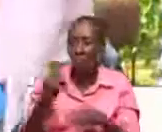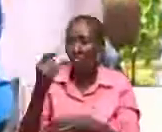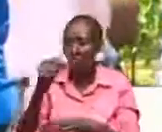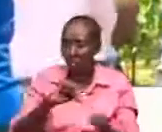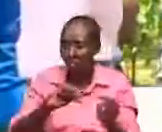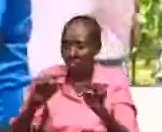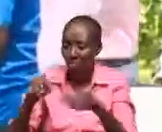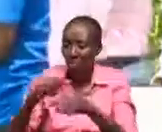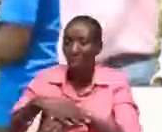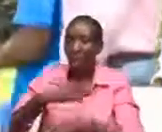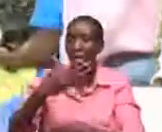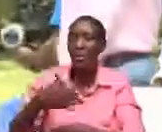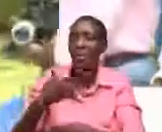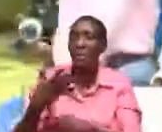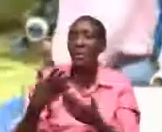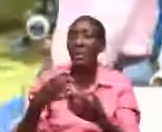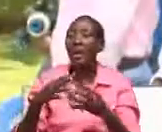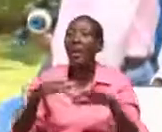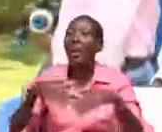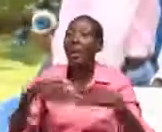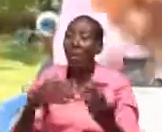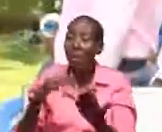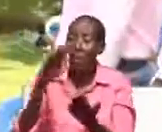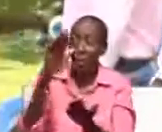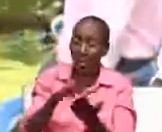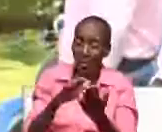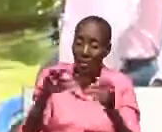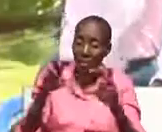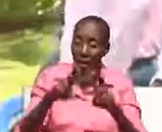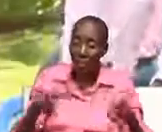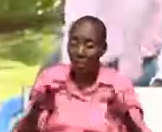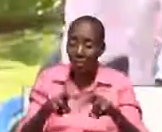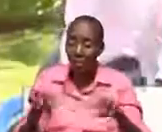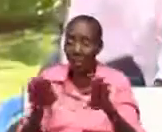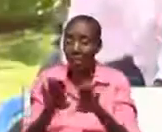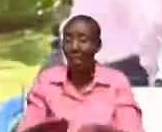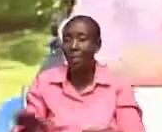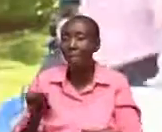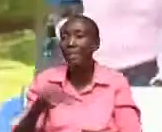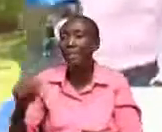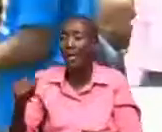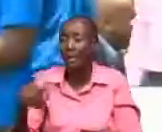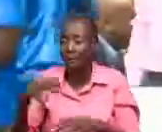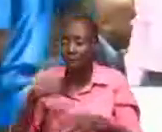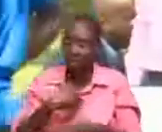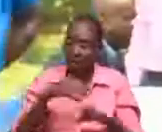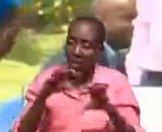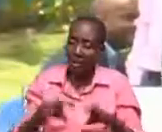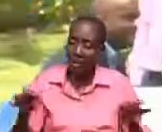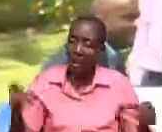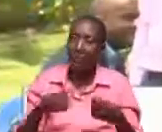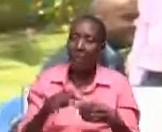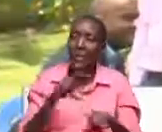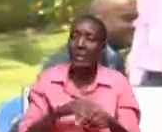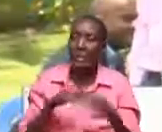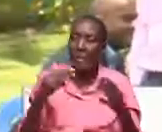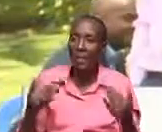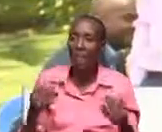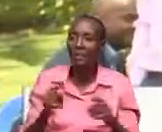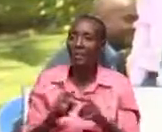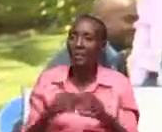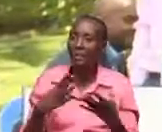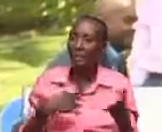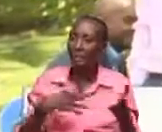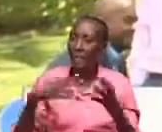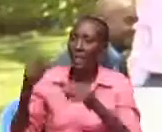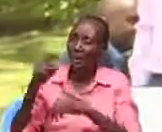soko au wadicongest kwa kutafuta viwanja vingine hapo karibu pale kunaweza weka soko. Lakini saa hii hata nyinyi ambao mmeenda pale